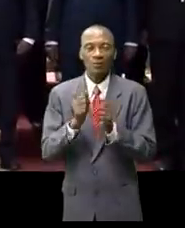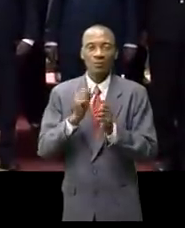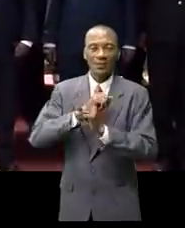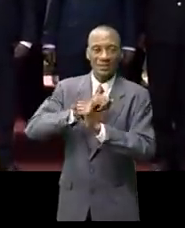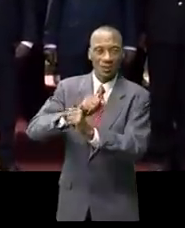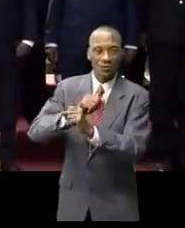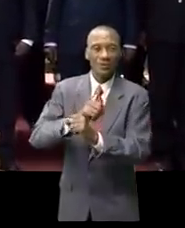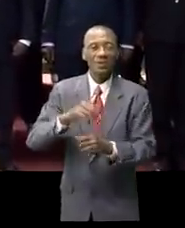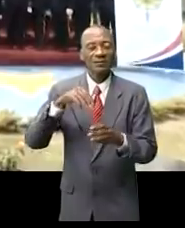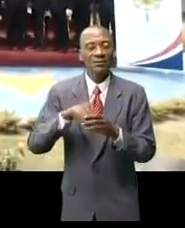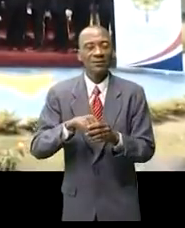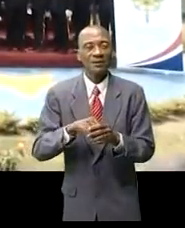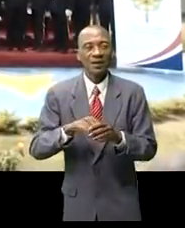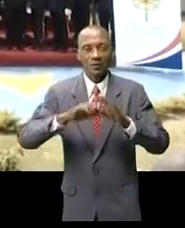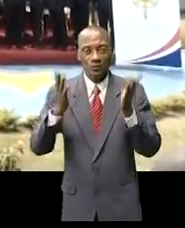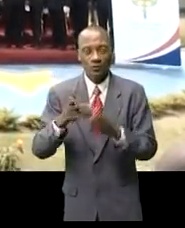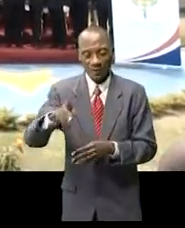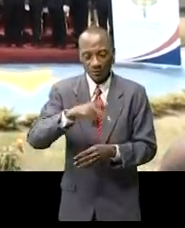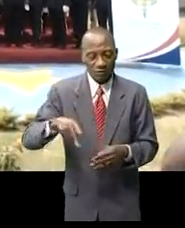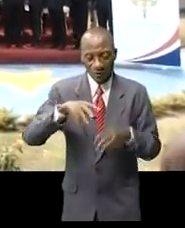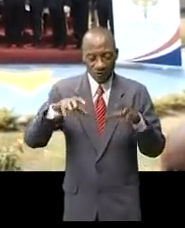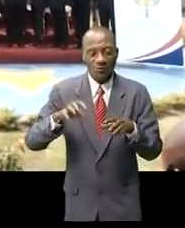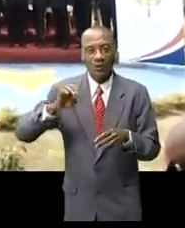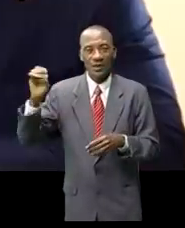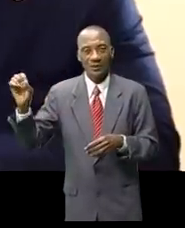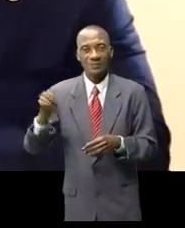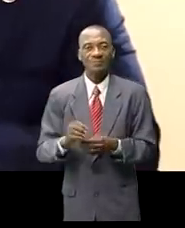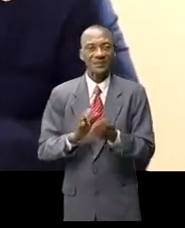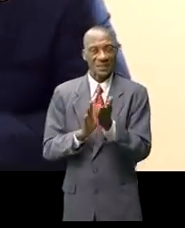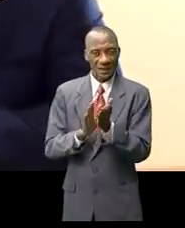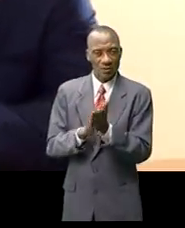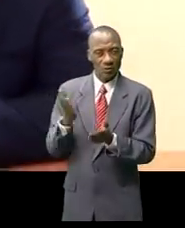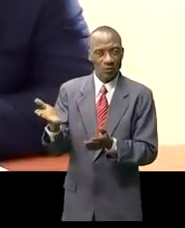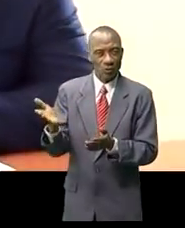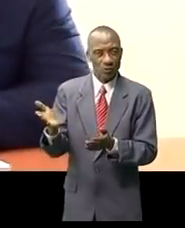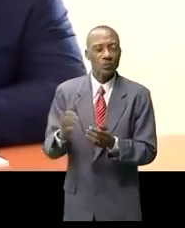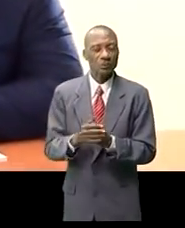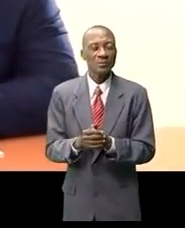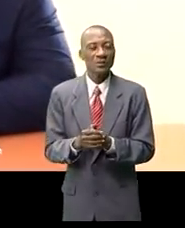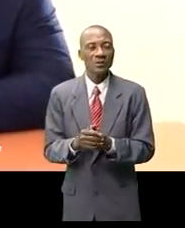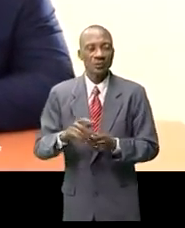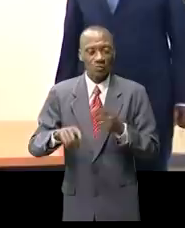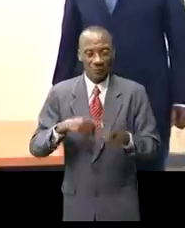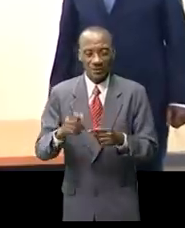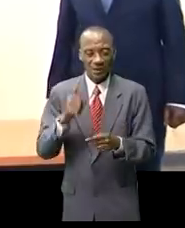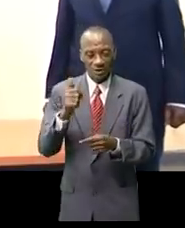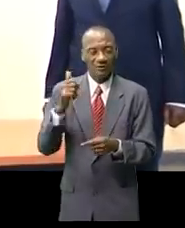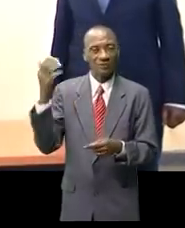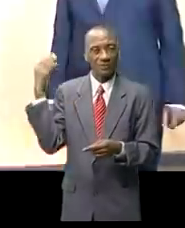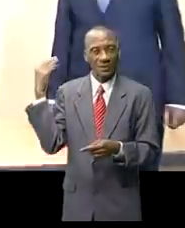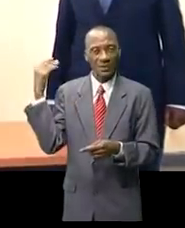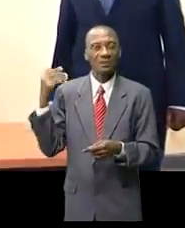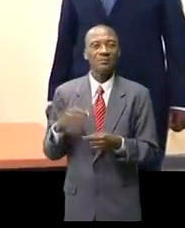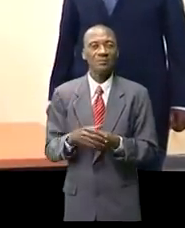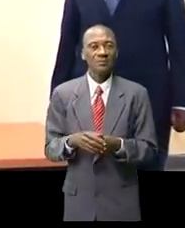de siège dans deux provinces de l'Est. Pour rappel, l'école de guerre de Kinshasa avait été lancée le 5 janvier dernier. Elle est une